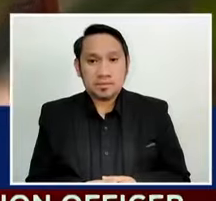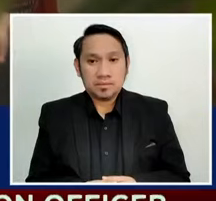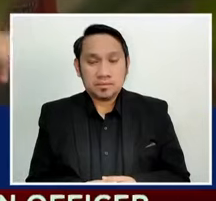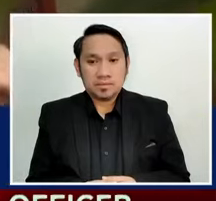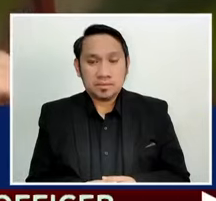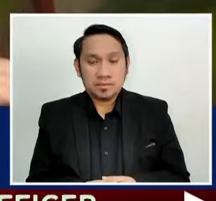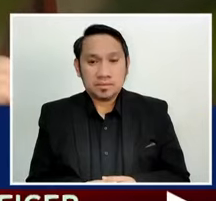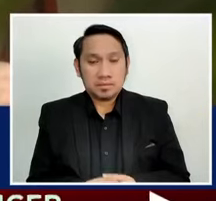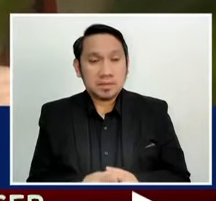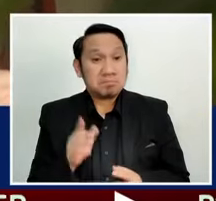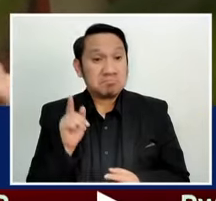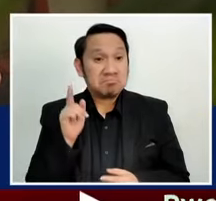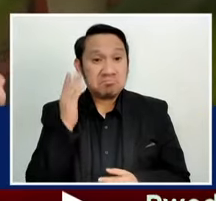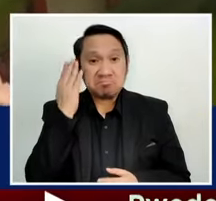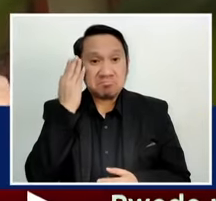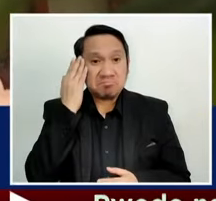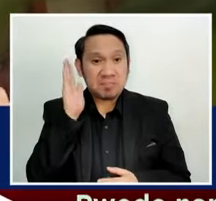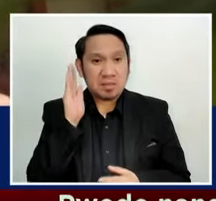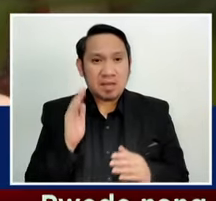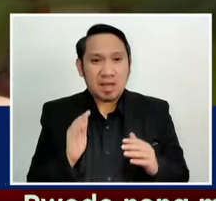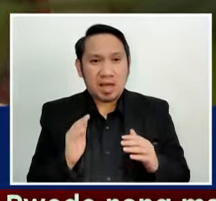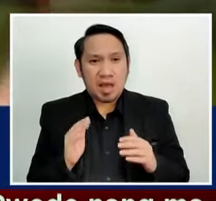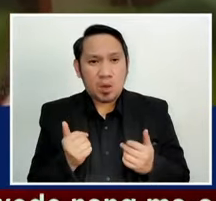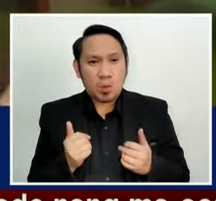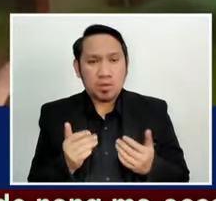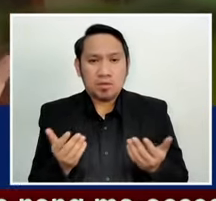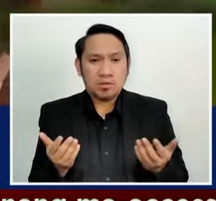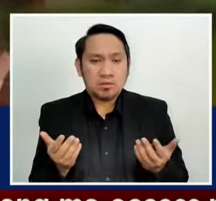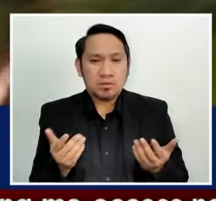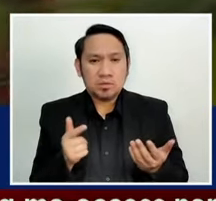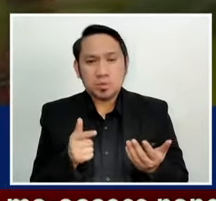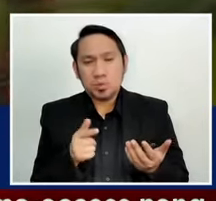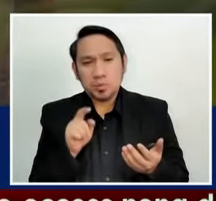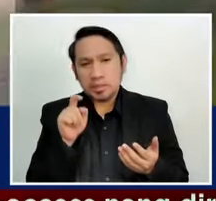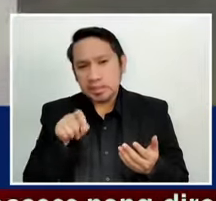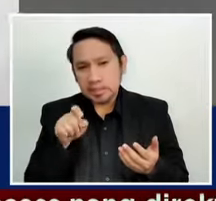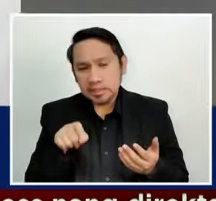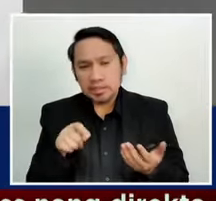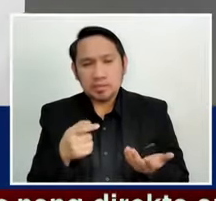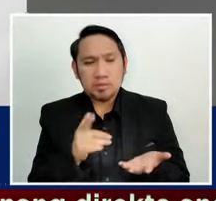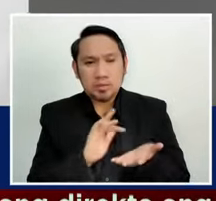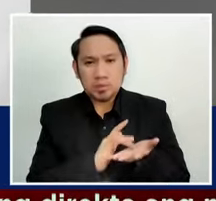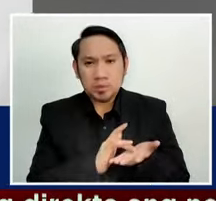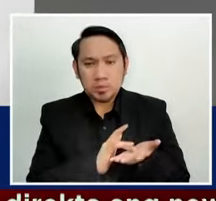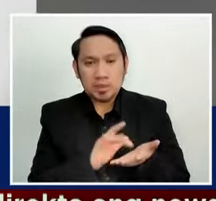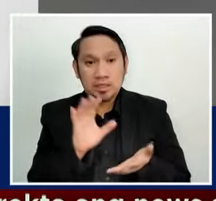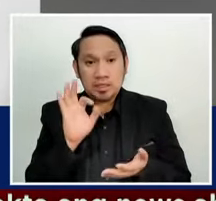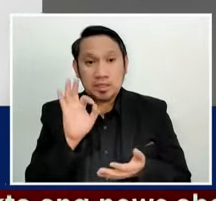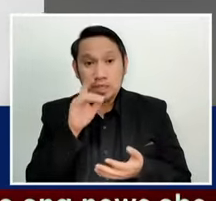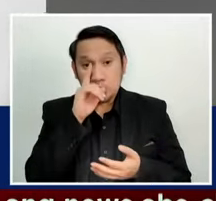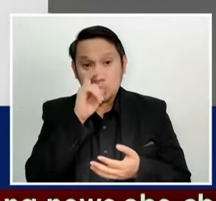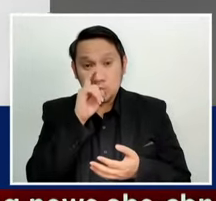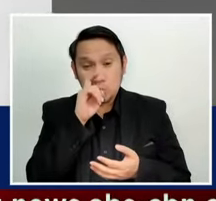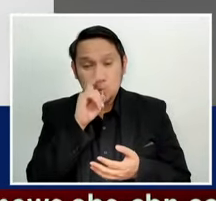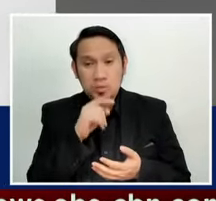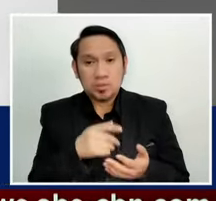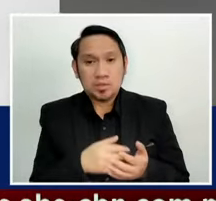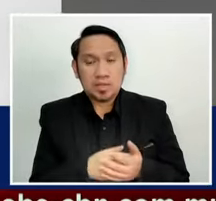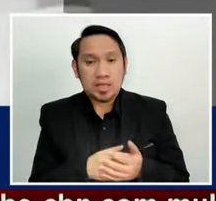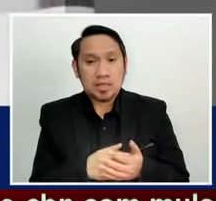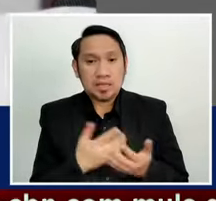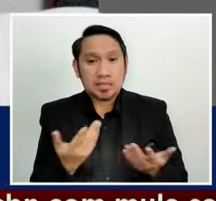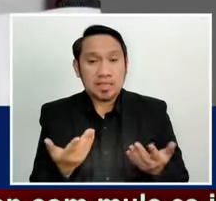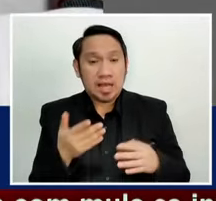Hindi alam ni alias Jocelyn kung paano tutugunan ang mga pangangailangang medikal ng 9 taong gulang niyang anak na nalapnos ang